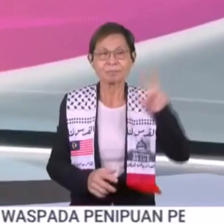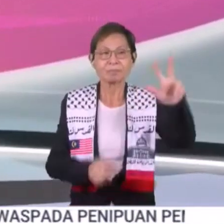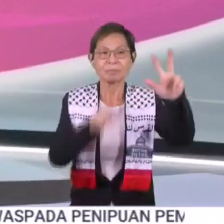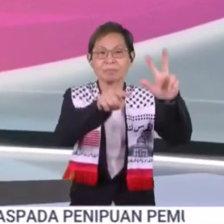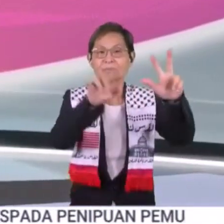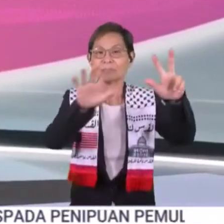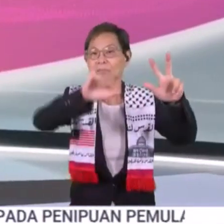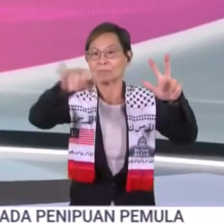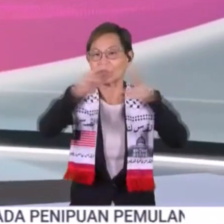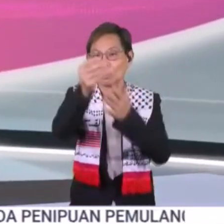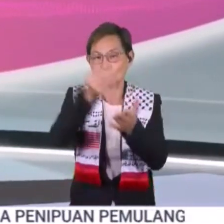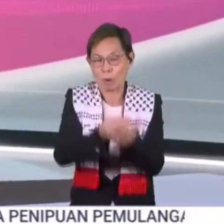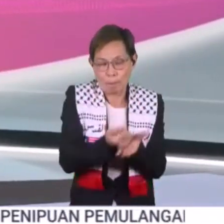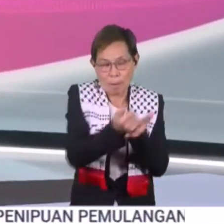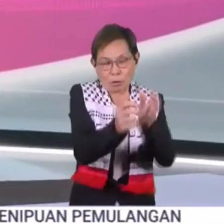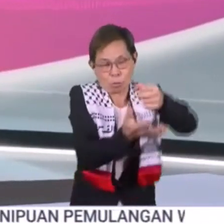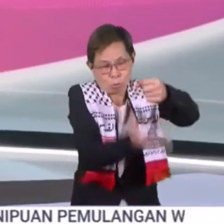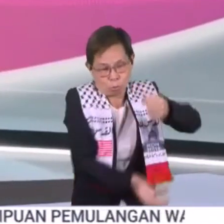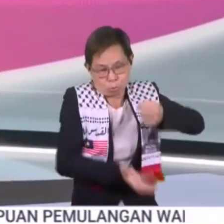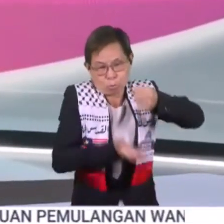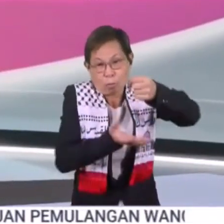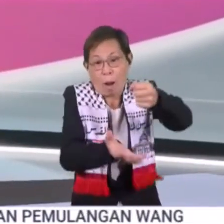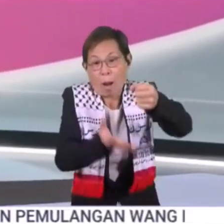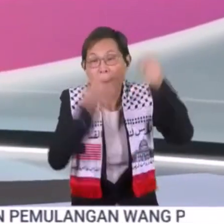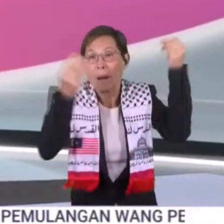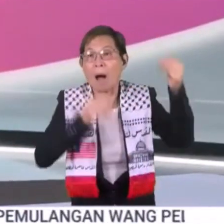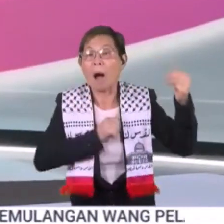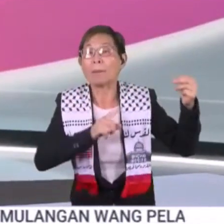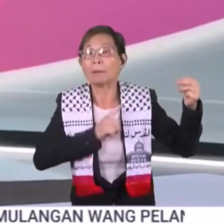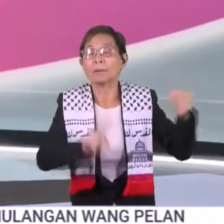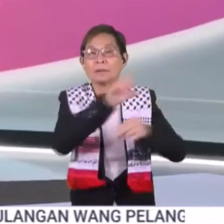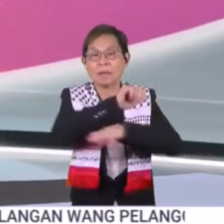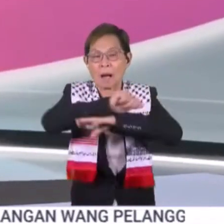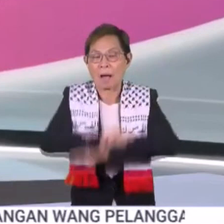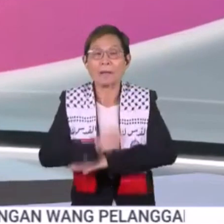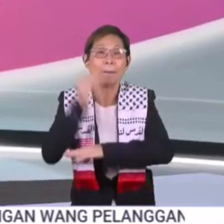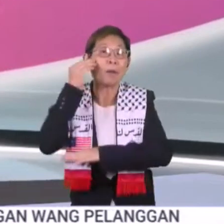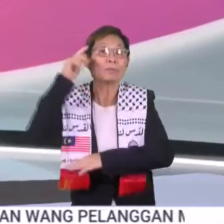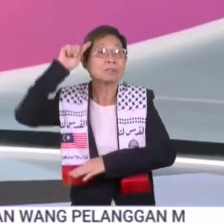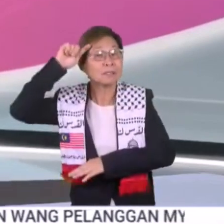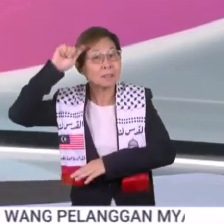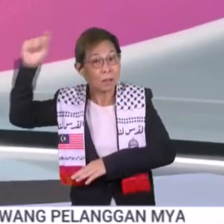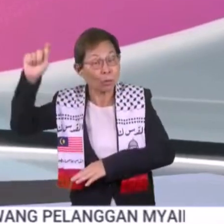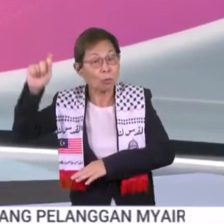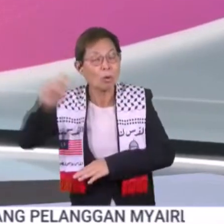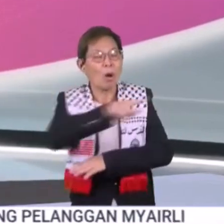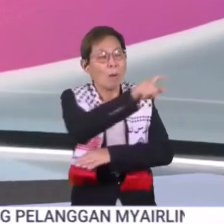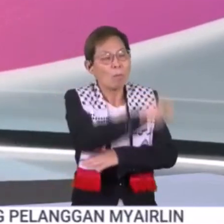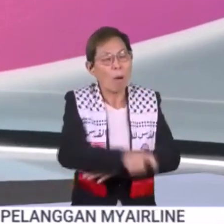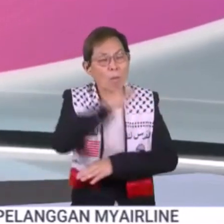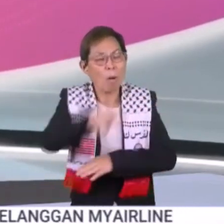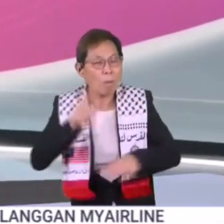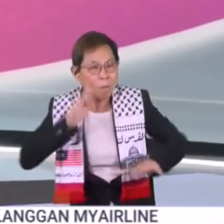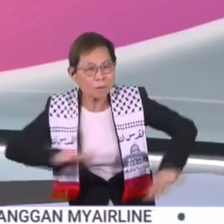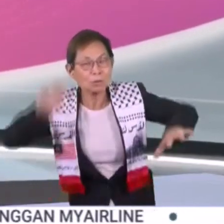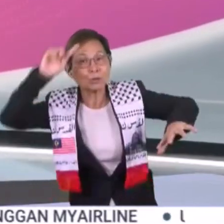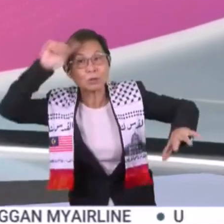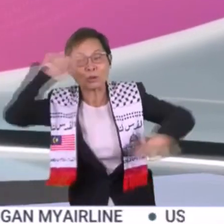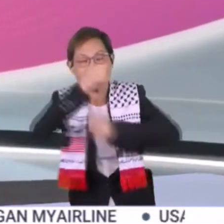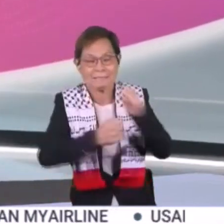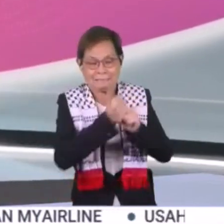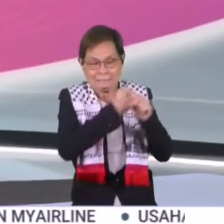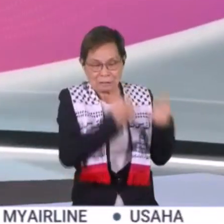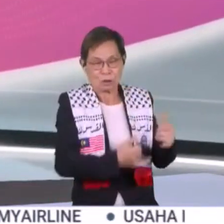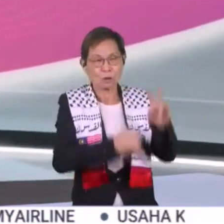r.5 juta bantuan kewangan disalurkan Majlis agama Islam dan adat Melayu Terengganu myidam kepada penduduk terjas banjir di Terengganu tahun